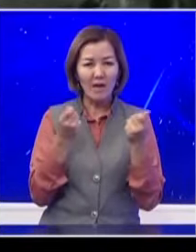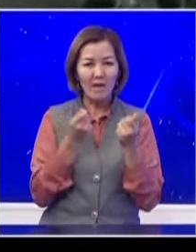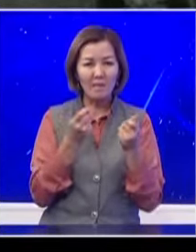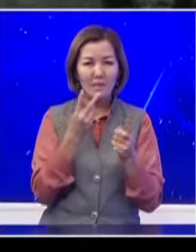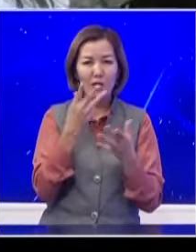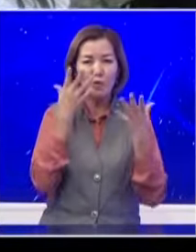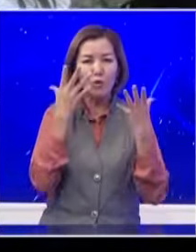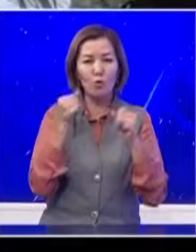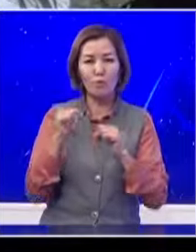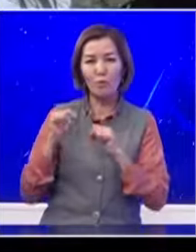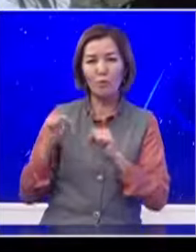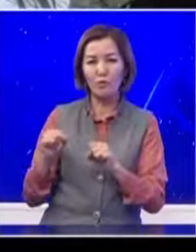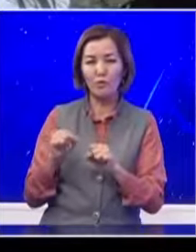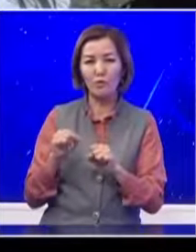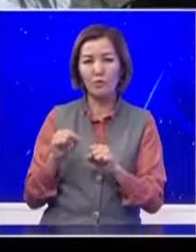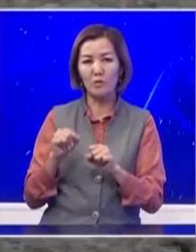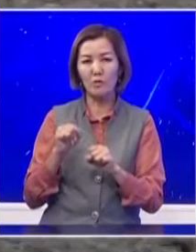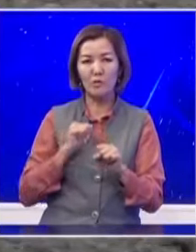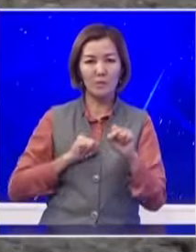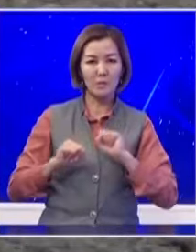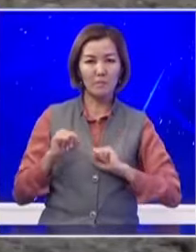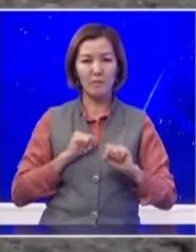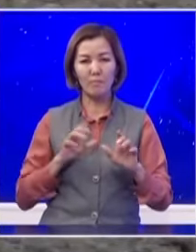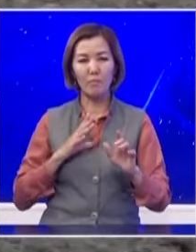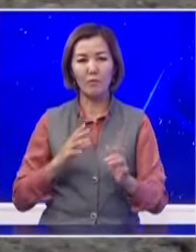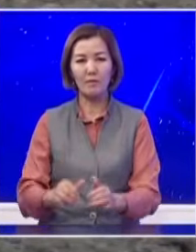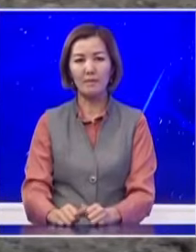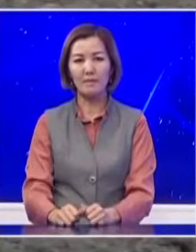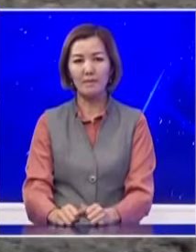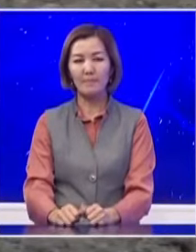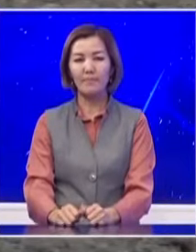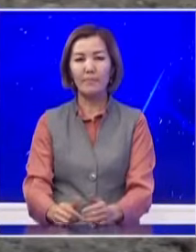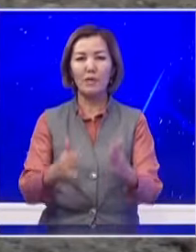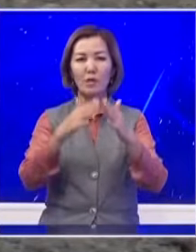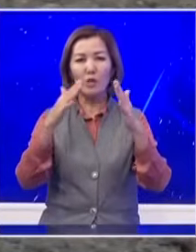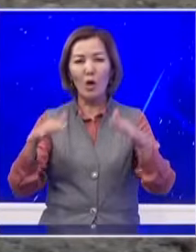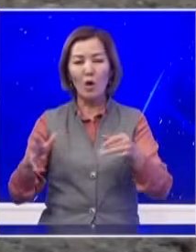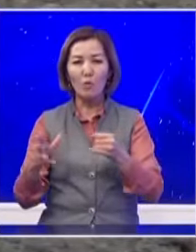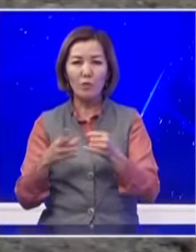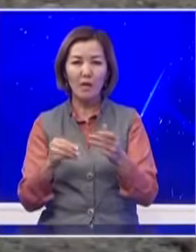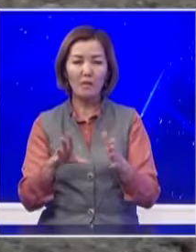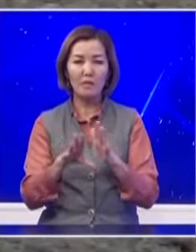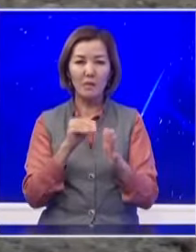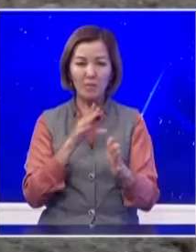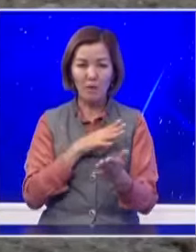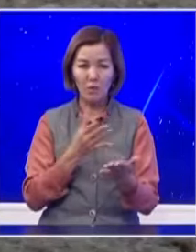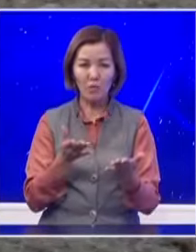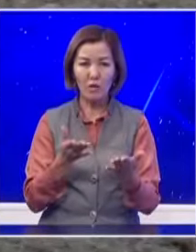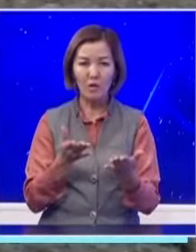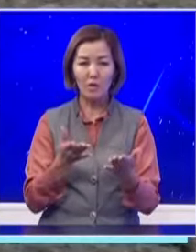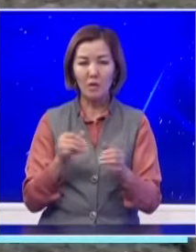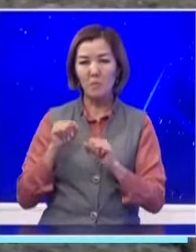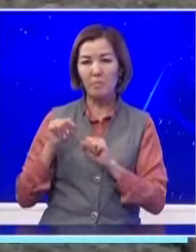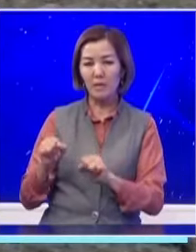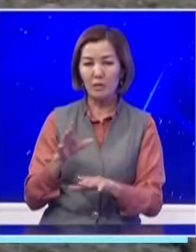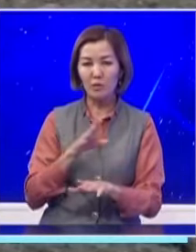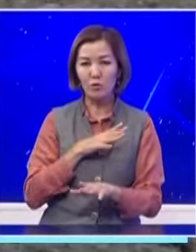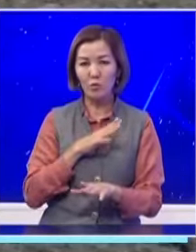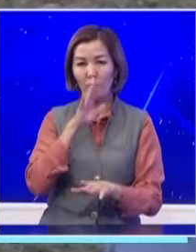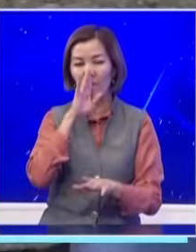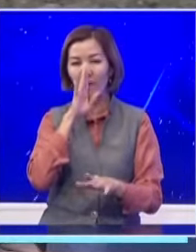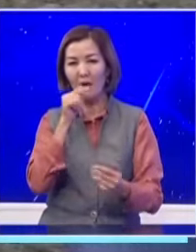бойы жібермей ұстап тұрған. Тарчат қалды таңдап алуы, одан кейін жаңағы өздерінің бекініске тұруы, одан кейін жаңағы келген